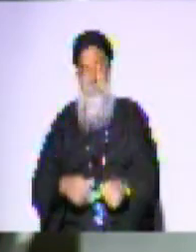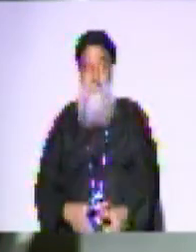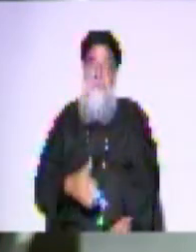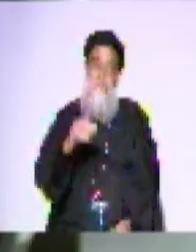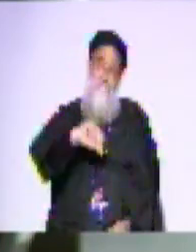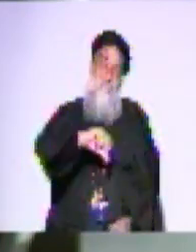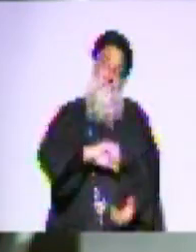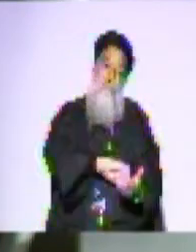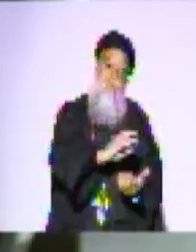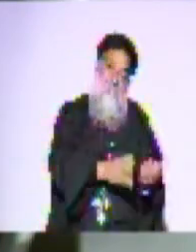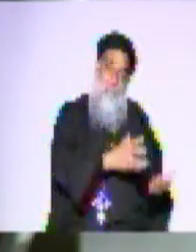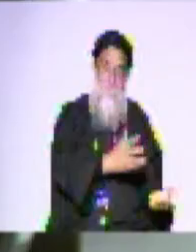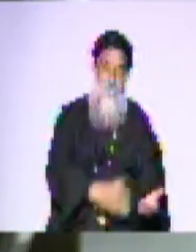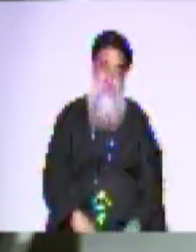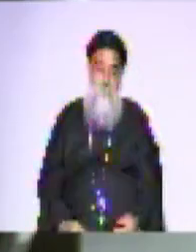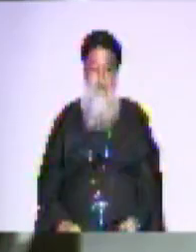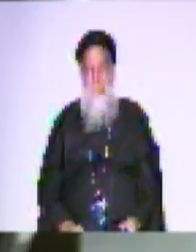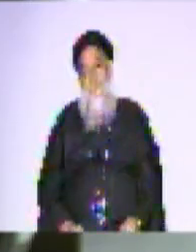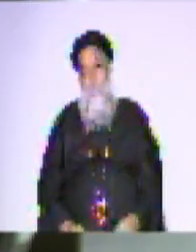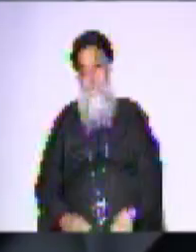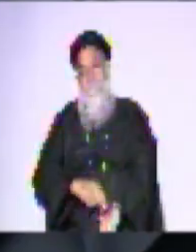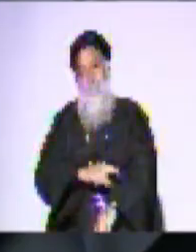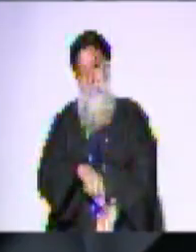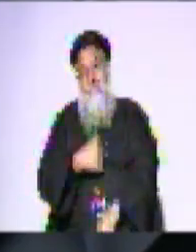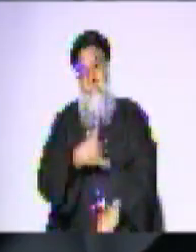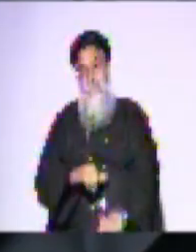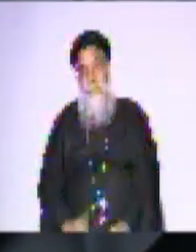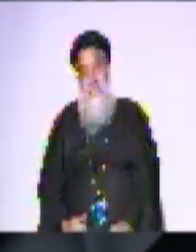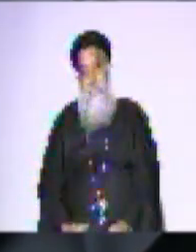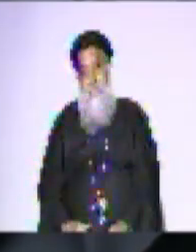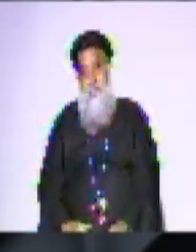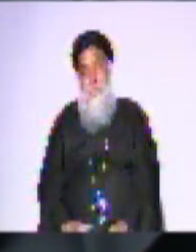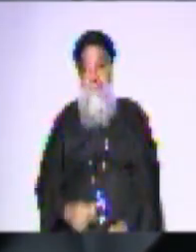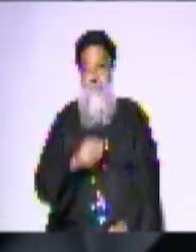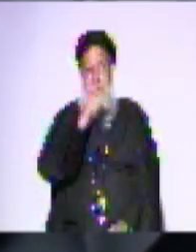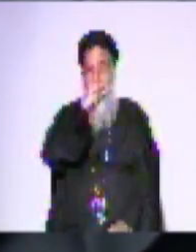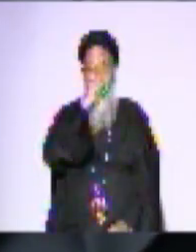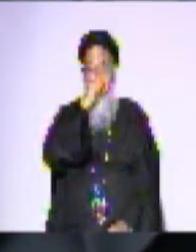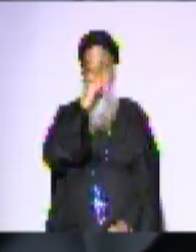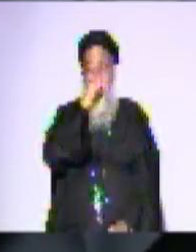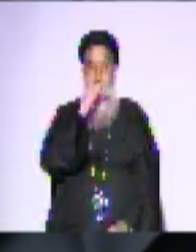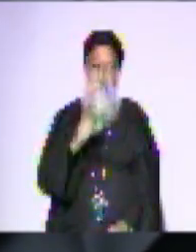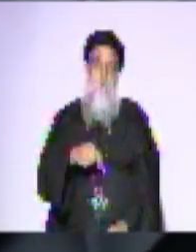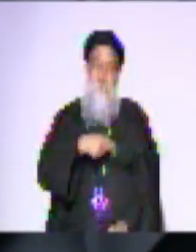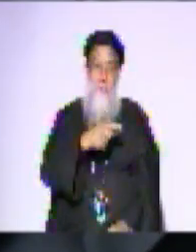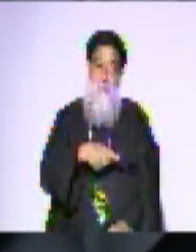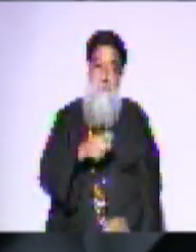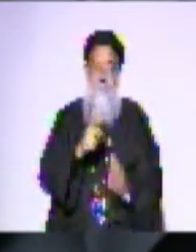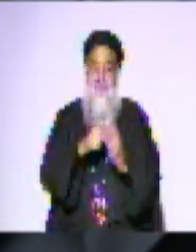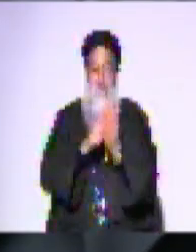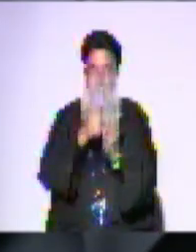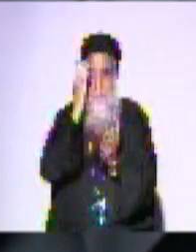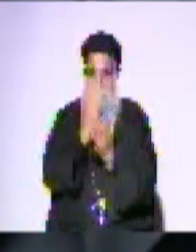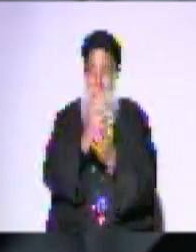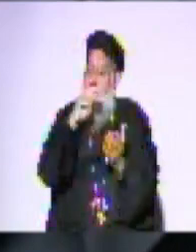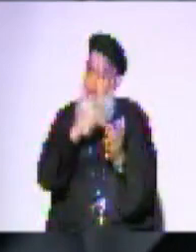يعني هتفوت الفرصة. والأسرار زي ما هي امتياز هي أيضا التزام مش كده؟ تمام.